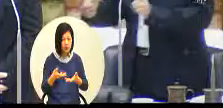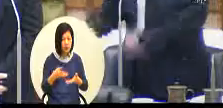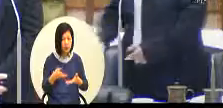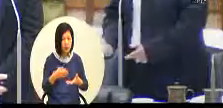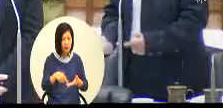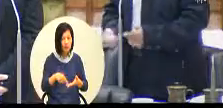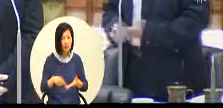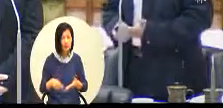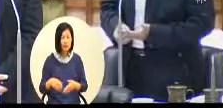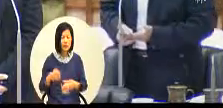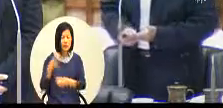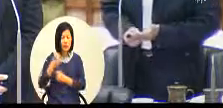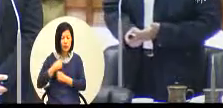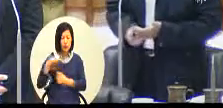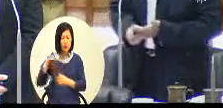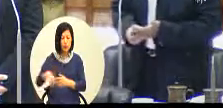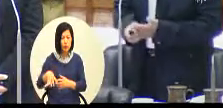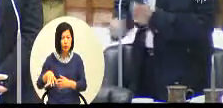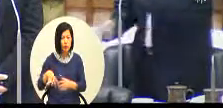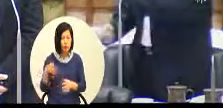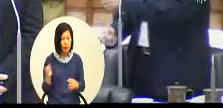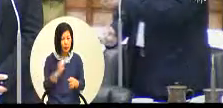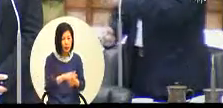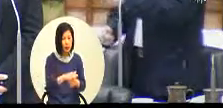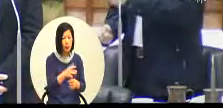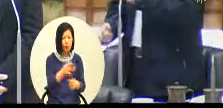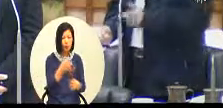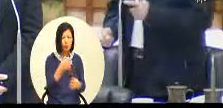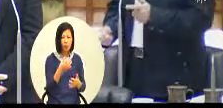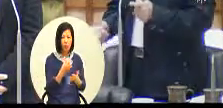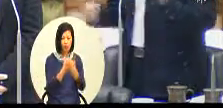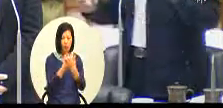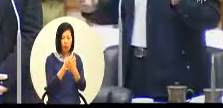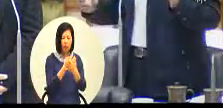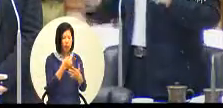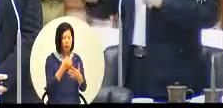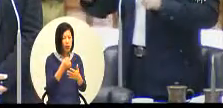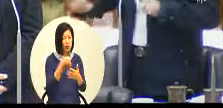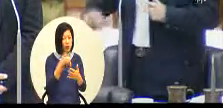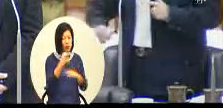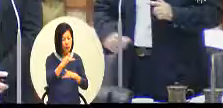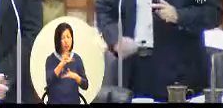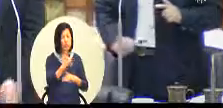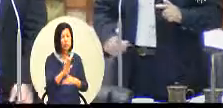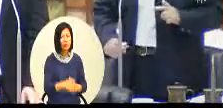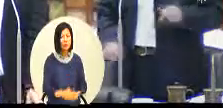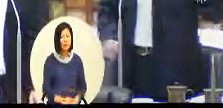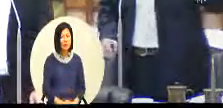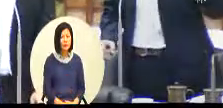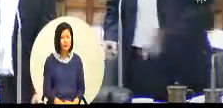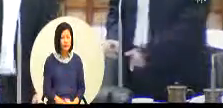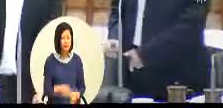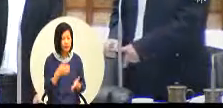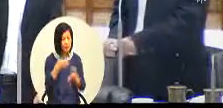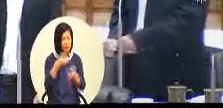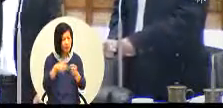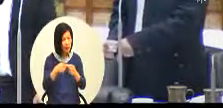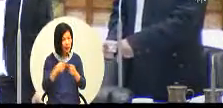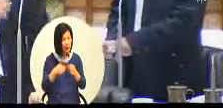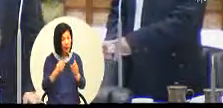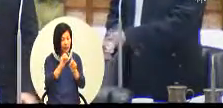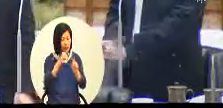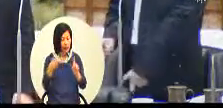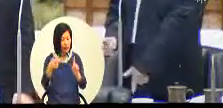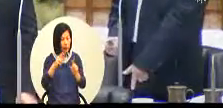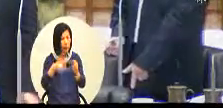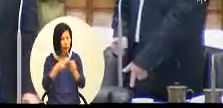我们的经费有限，所以说在这上面来讲，你并没有主体的一个整每一年度的预算，包含106年的预